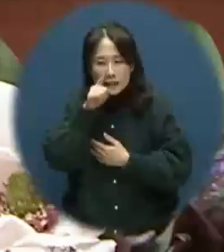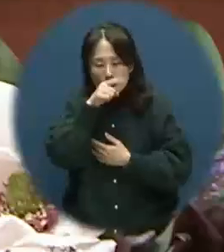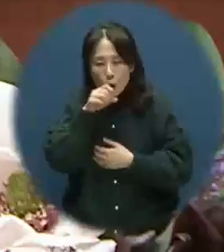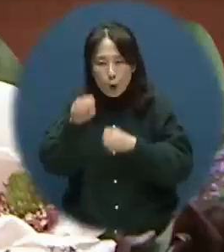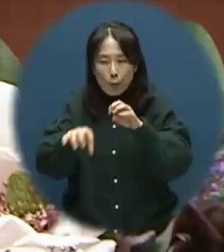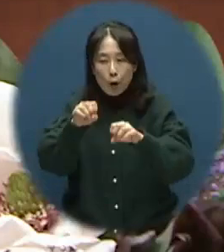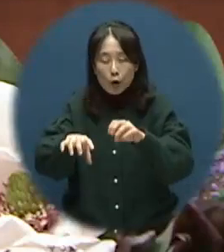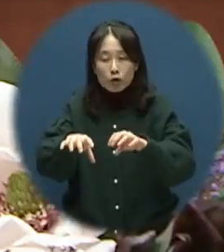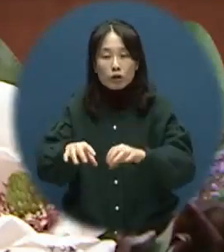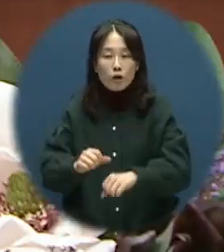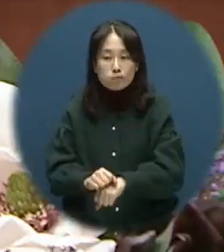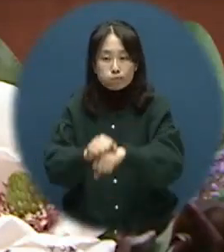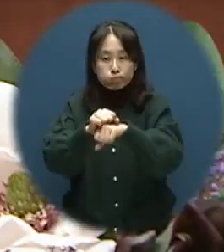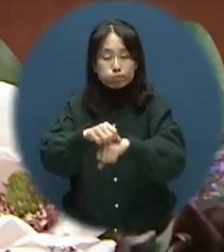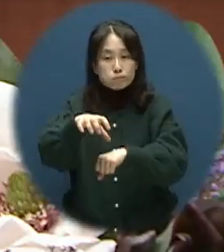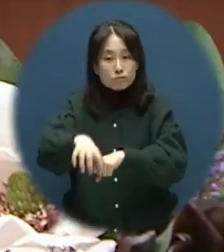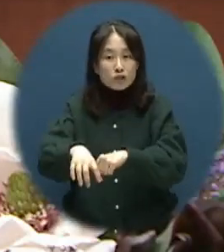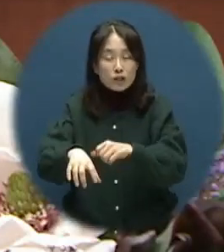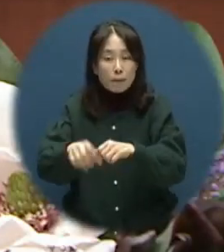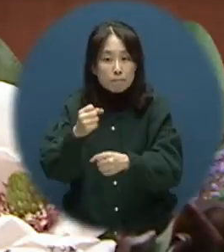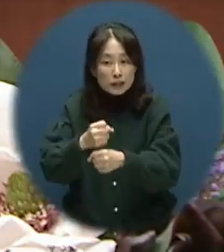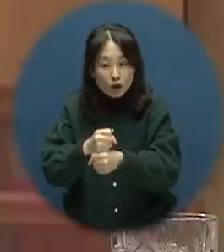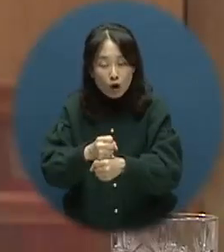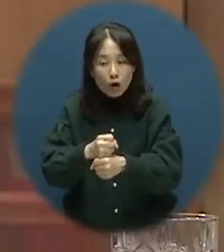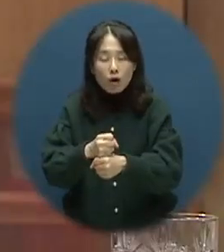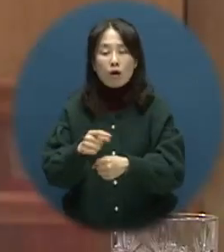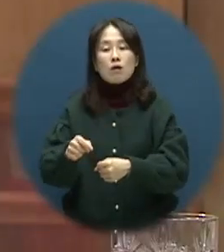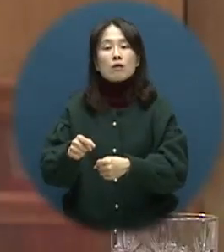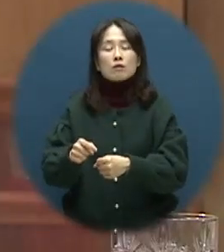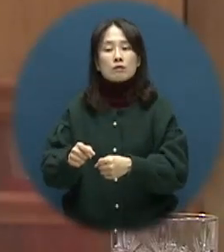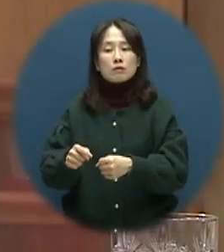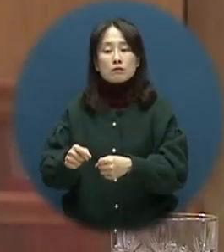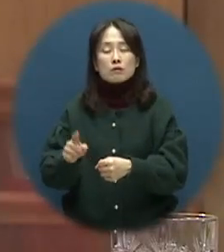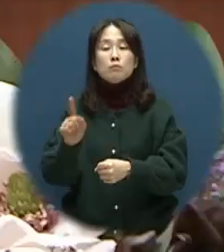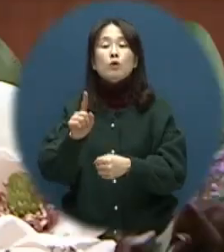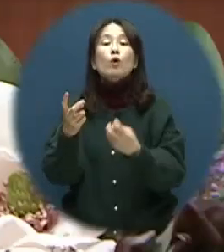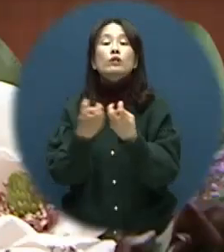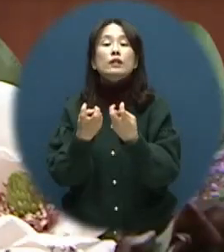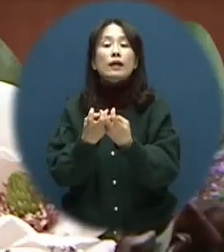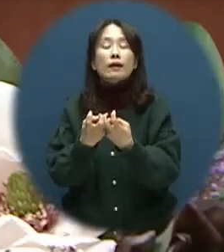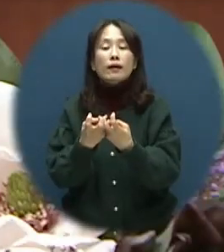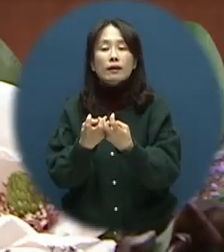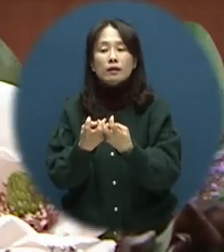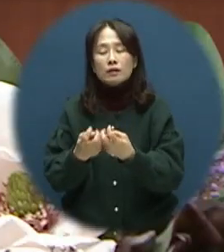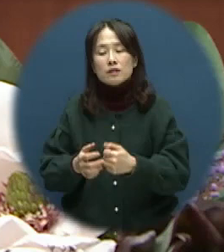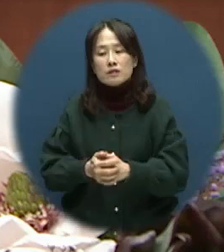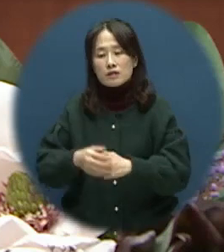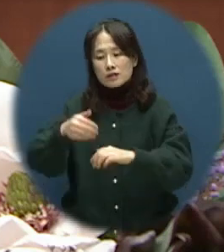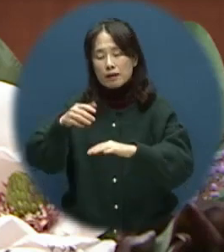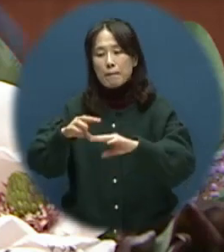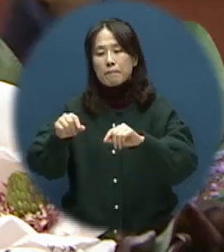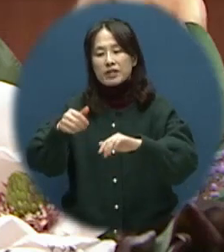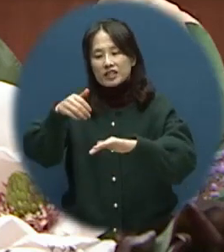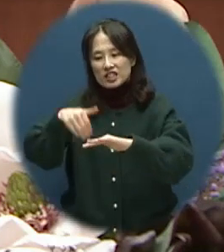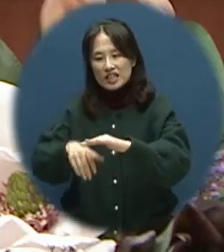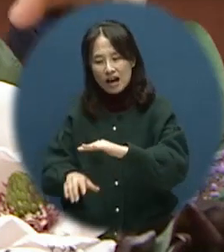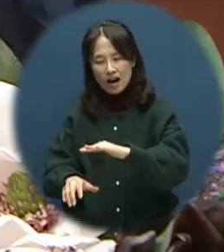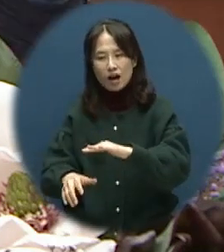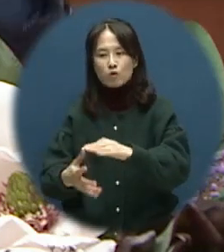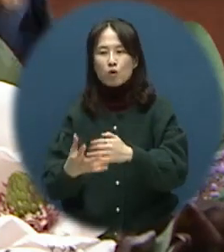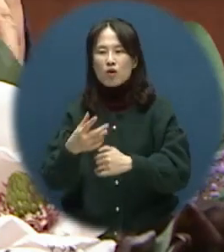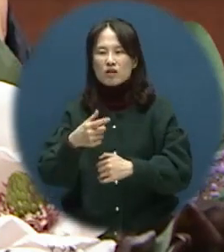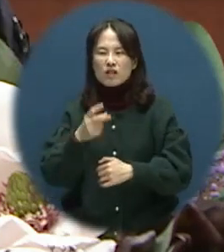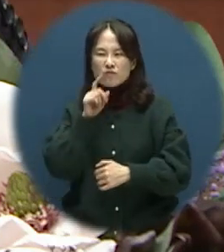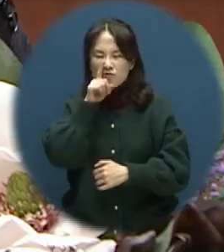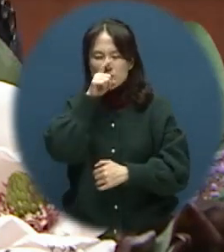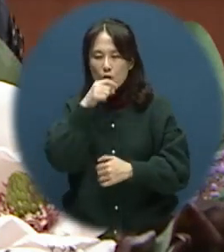쌓아온 산업 폐기물, 유독성 폐기물 쌓아놨다가 사고 나면 전부 지하로 퍼들어갈 거 아니에요? 지하보다 더 큰 문제는 바로 옆에 강을 통해서